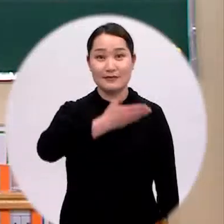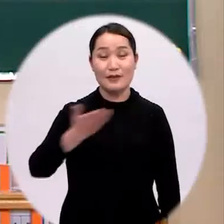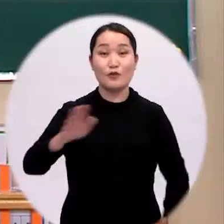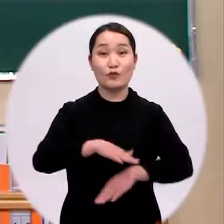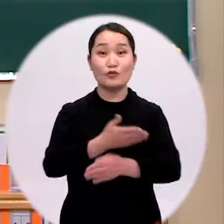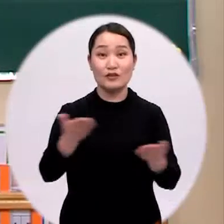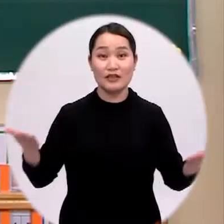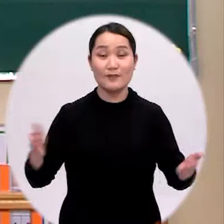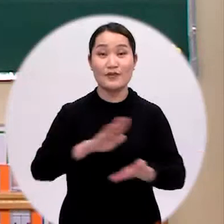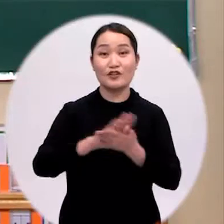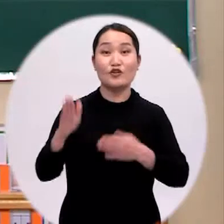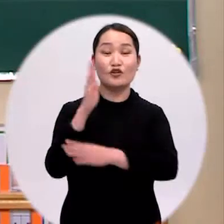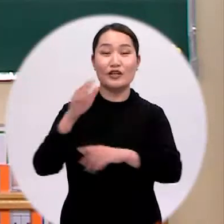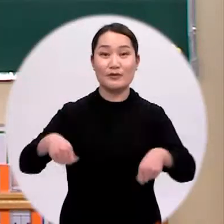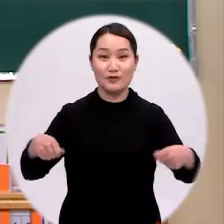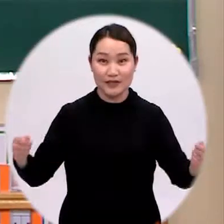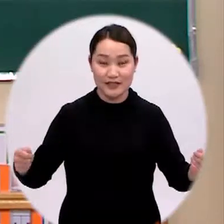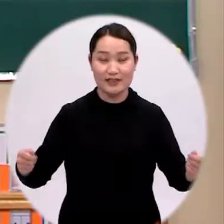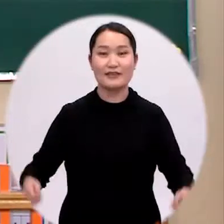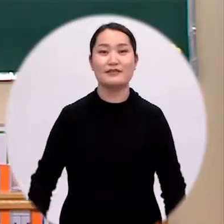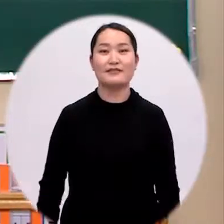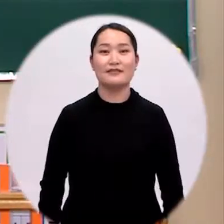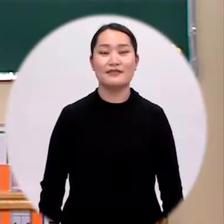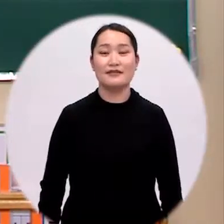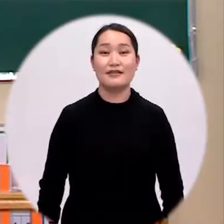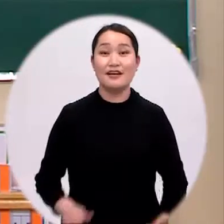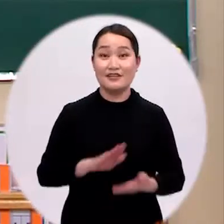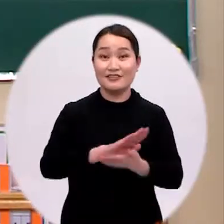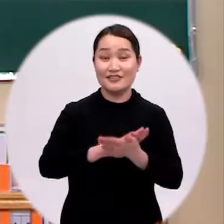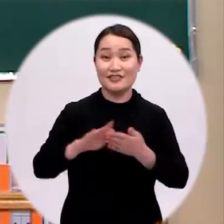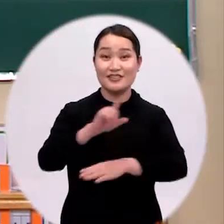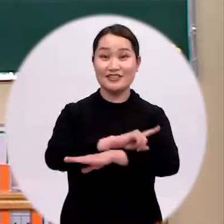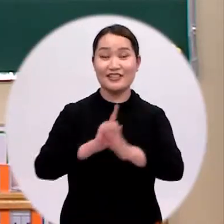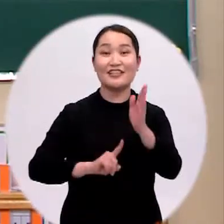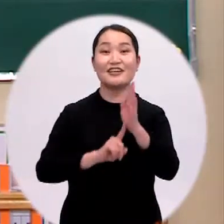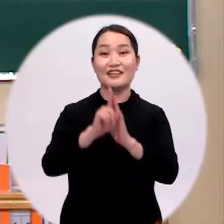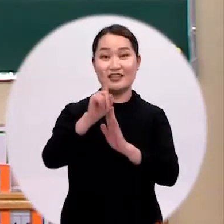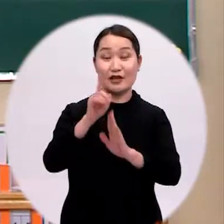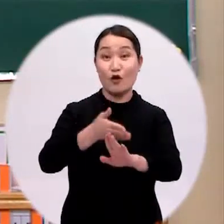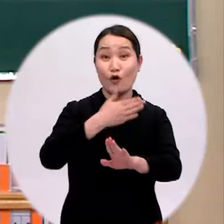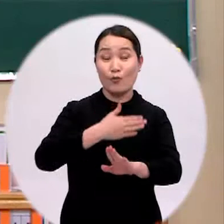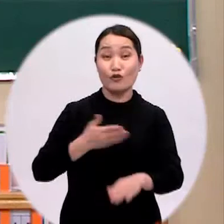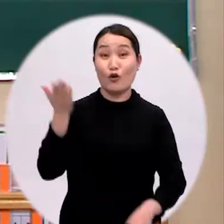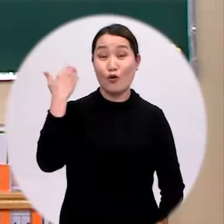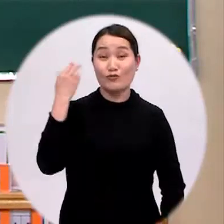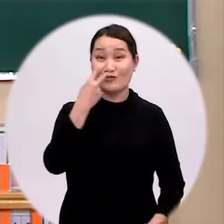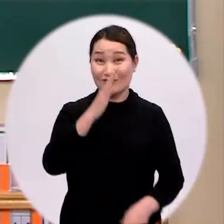Сайн байцгаана уу хүүхдүүдээ. Шинэ өдрийн мэнд хүргэе. За, шинэ хичээлийн эхлэхийн өмнө багш нь өмнөх хичээлийг